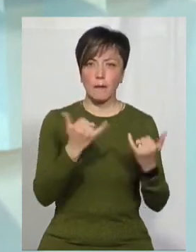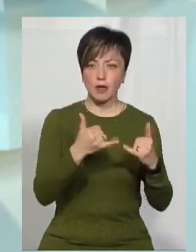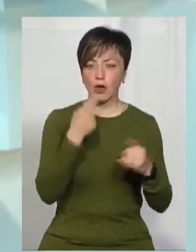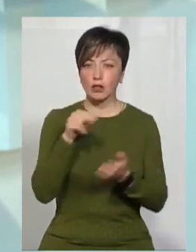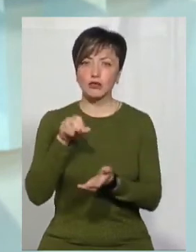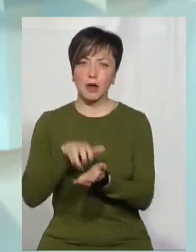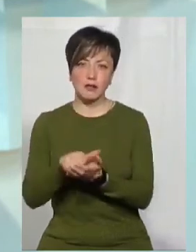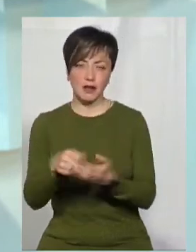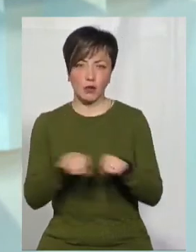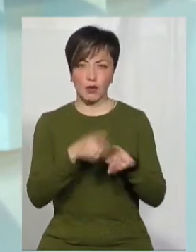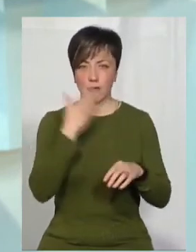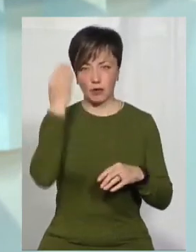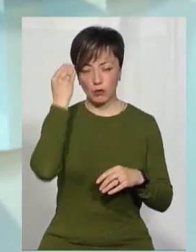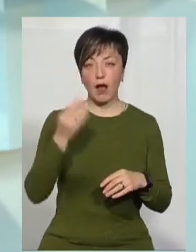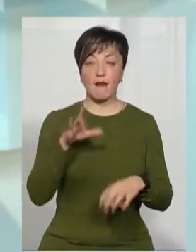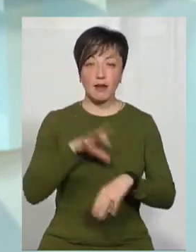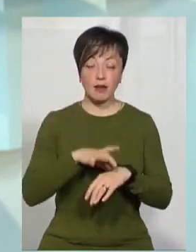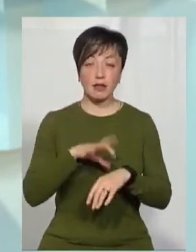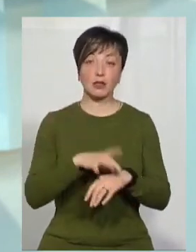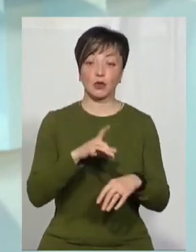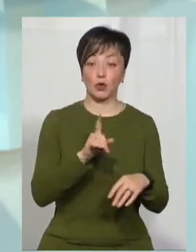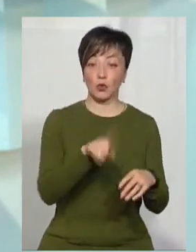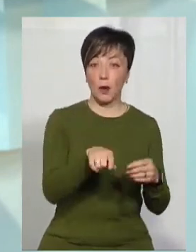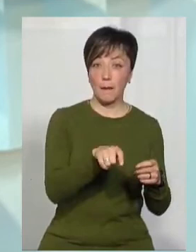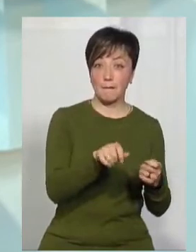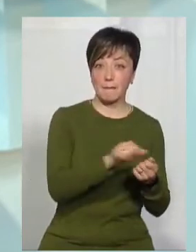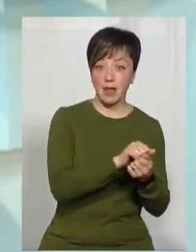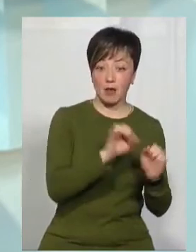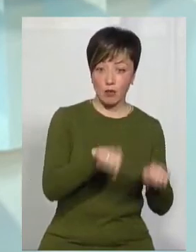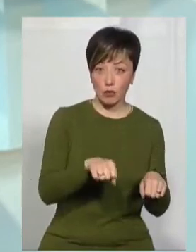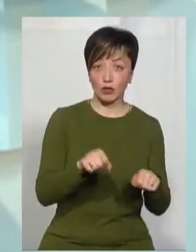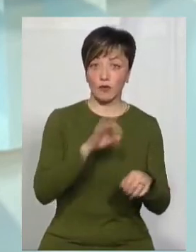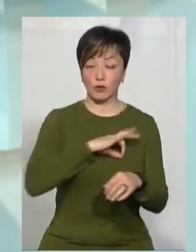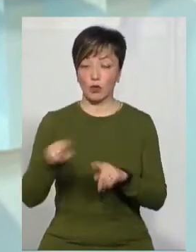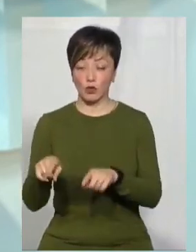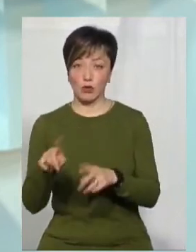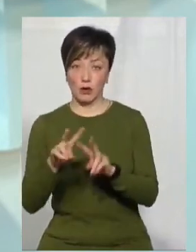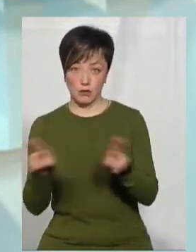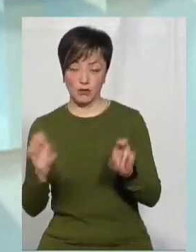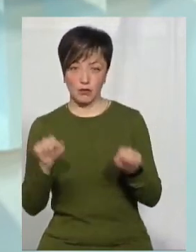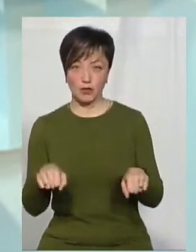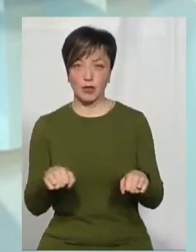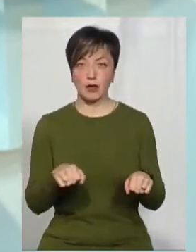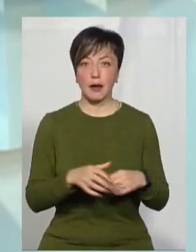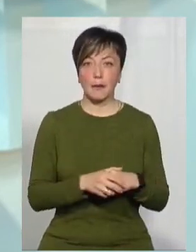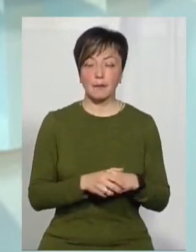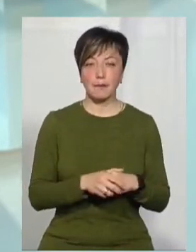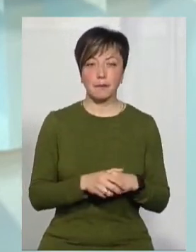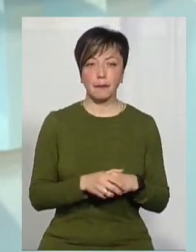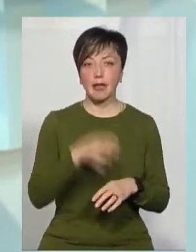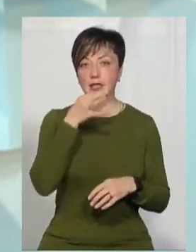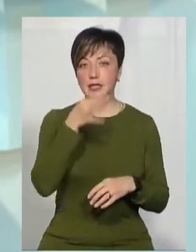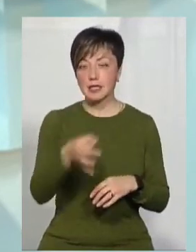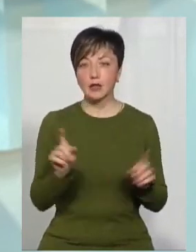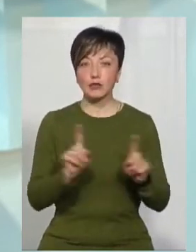ніж асфальтна, ну, такої немає, да, думки. Тобто фактично і той матеріал має право на життя, і той право матеріал має на життя. Тому відповідно, якби,